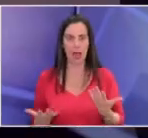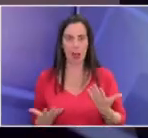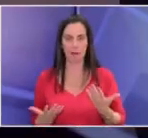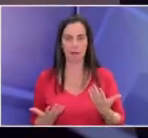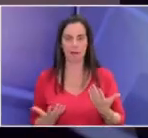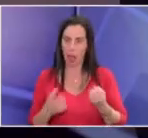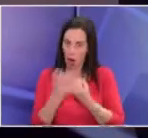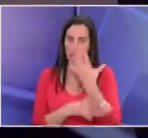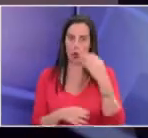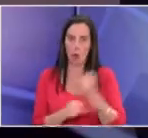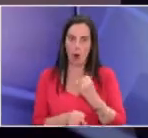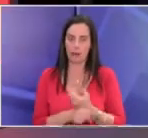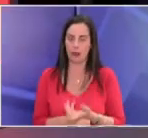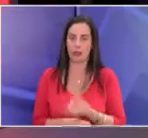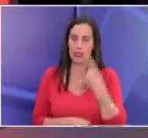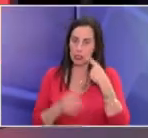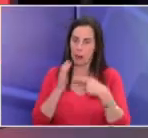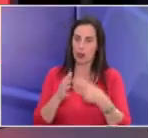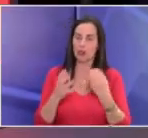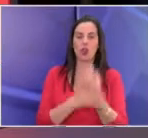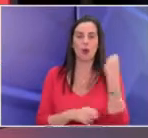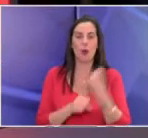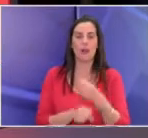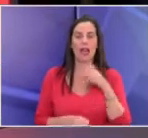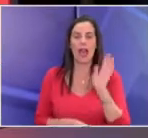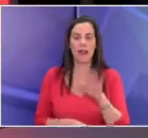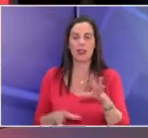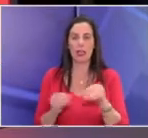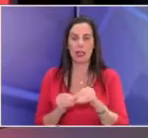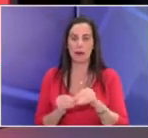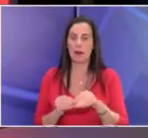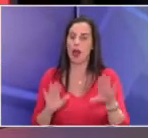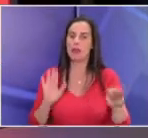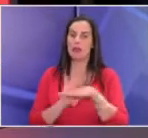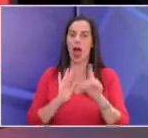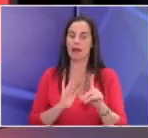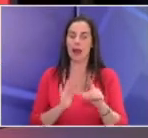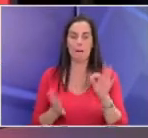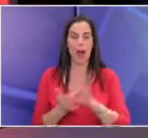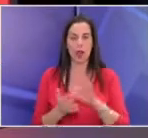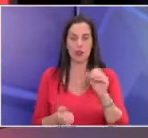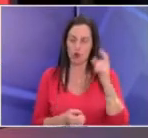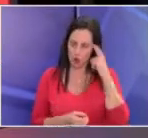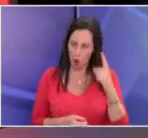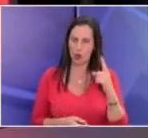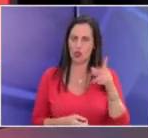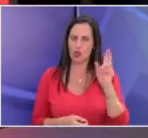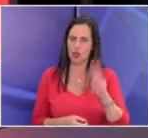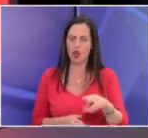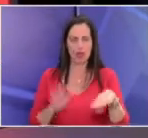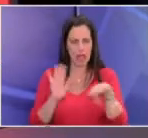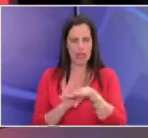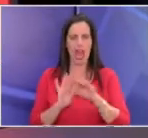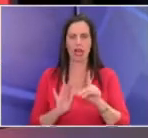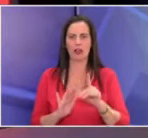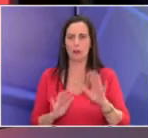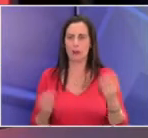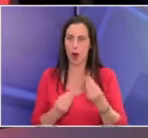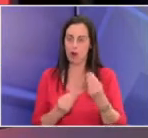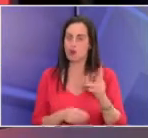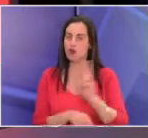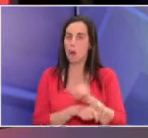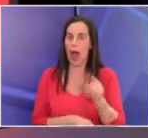גם אם לאנשים או למקבלי החלטות במדינת ישראל אין איזושהי ראייה שיקומית, לא מאמינים שהאסיר יכול להשתקם. כלכלית זה